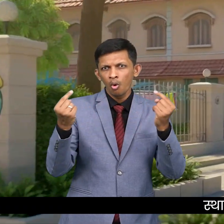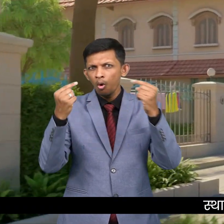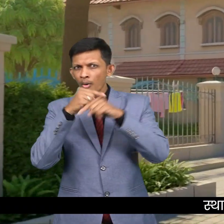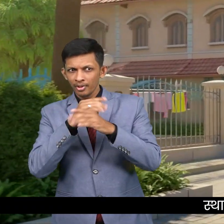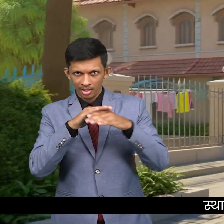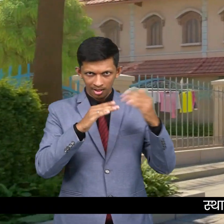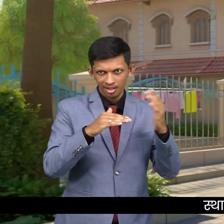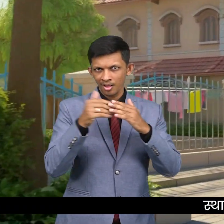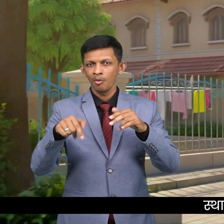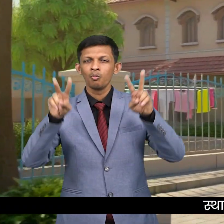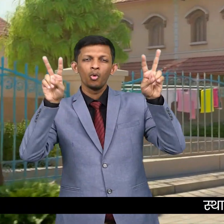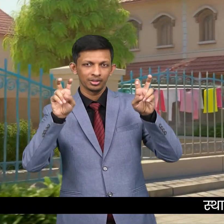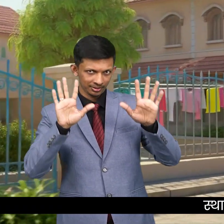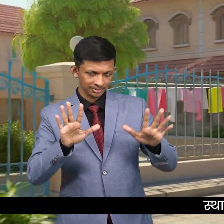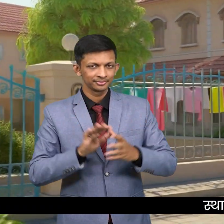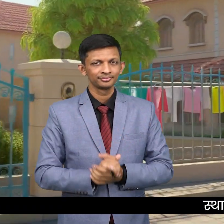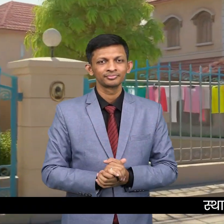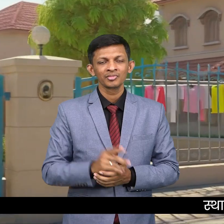स्थाने शोधणे।